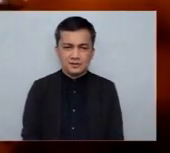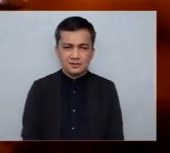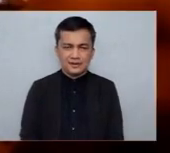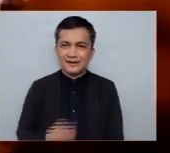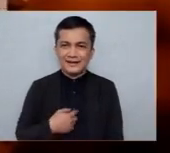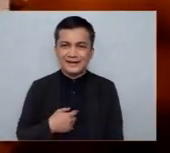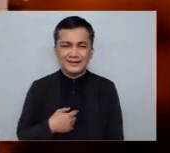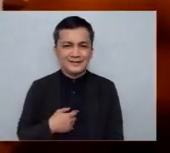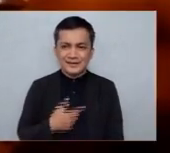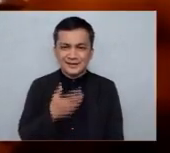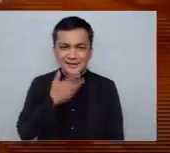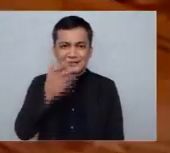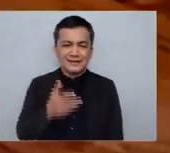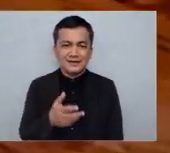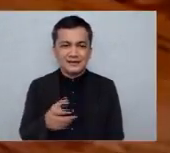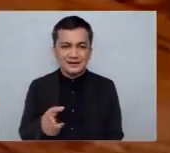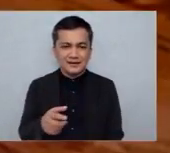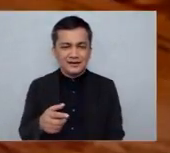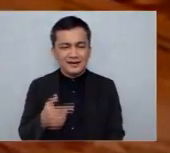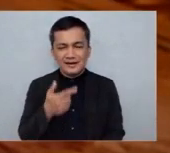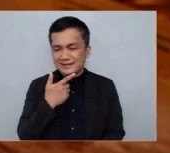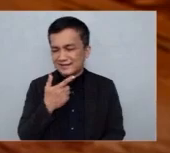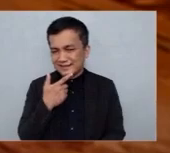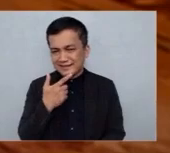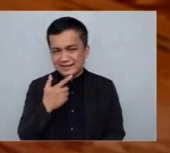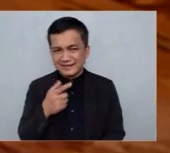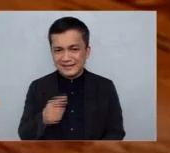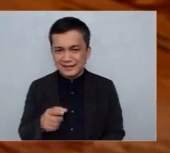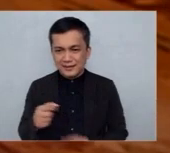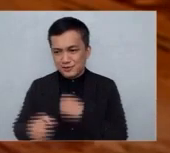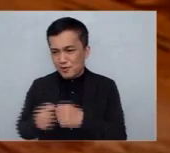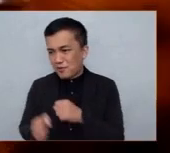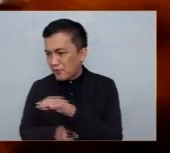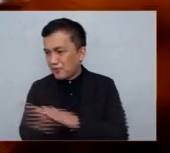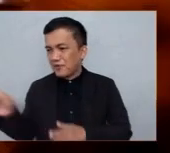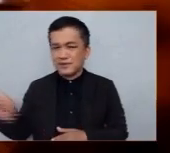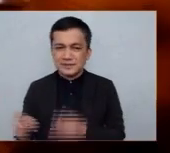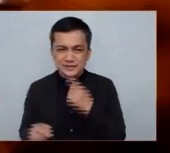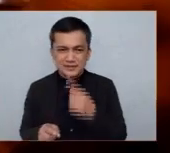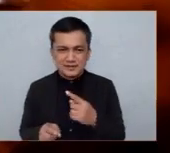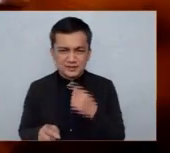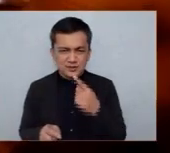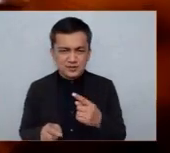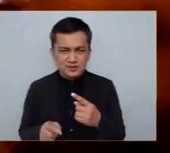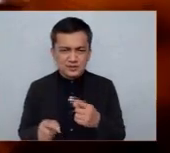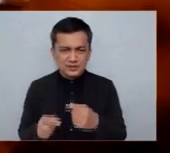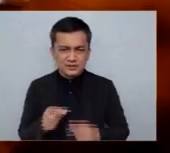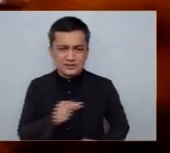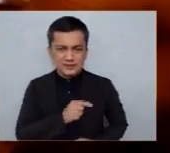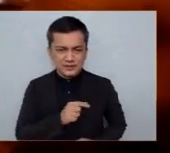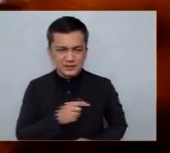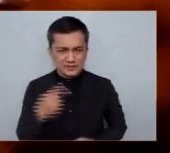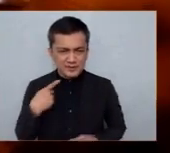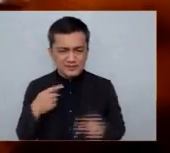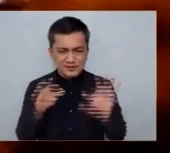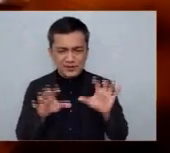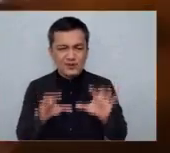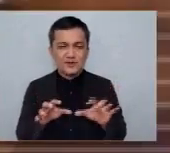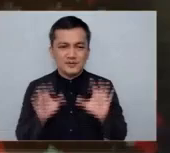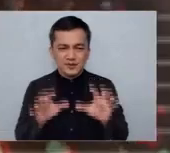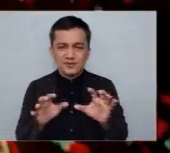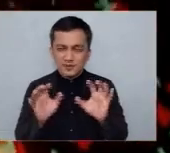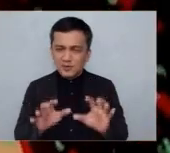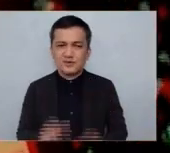Magsisigaw ako dito at tumakbo ko. Sinabi ko, sinubo ko sa security, sabi ko,